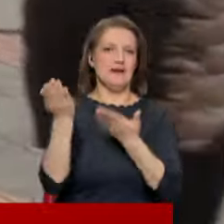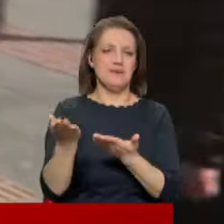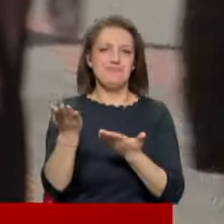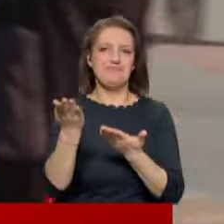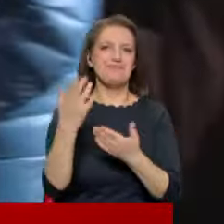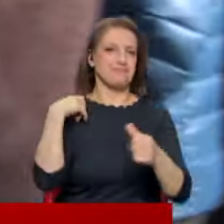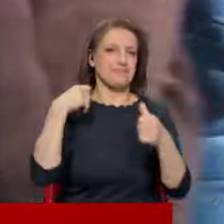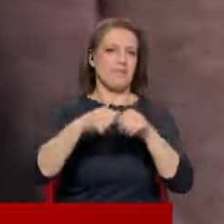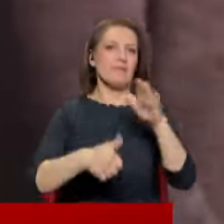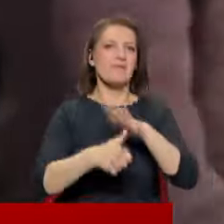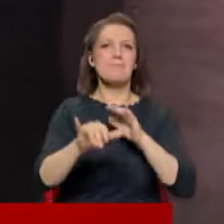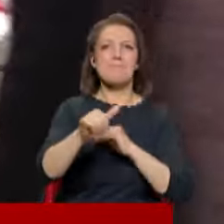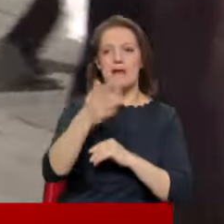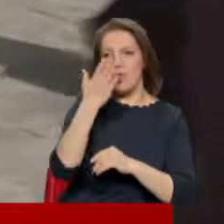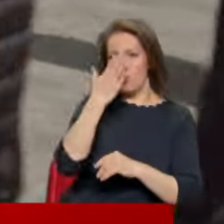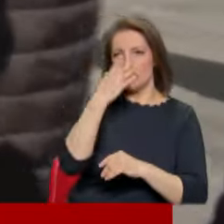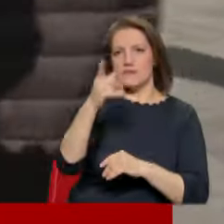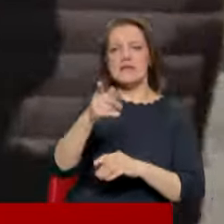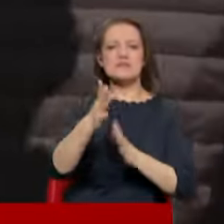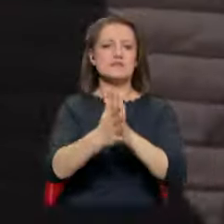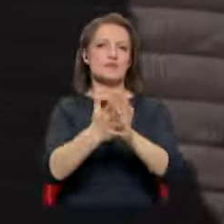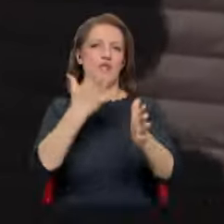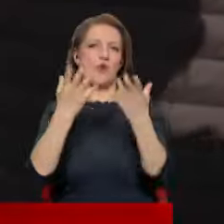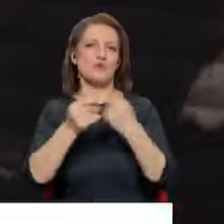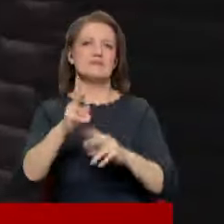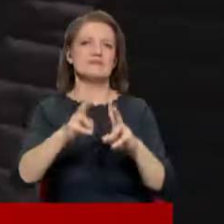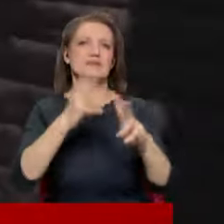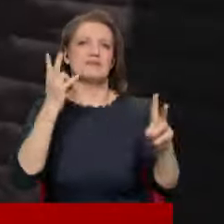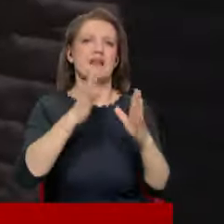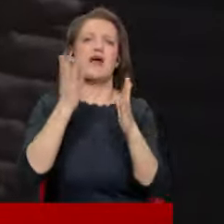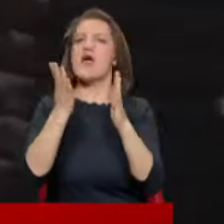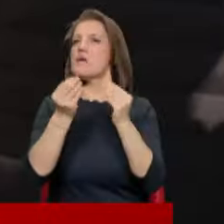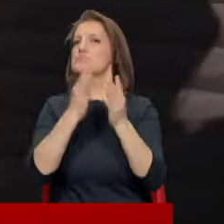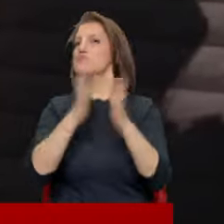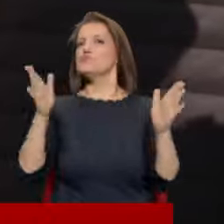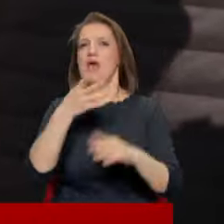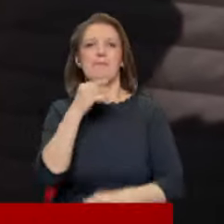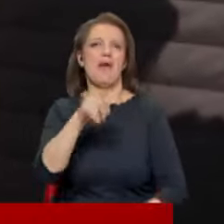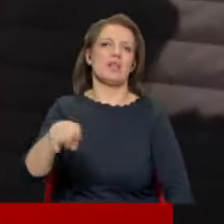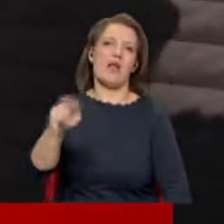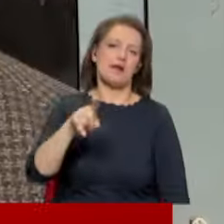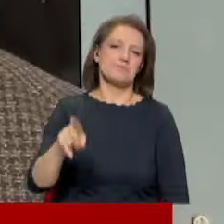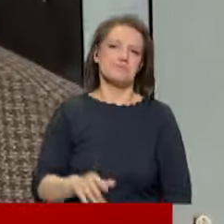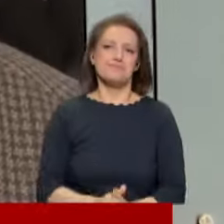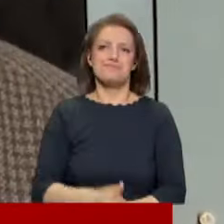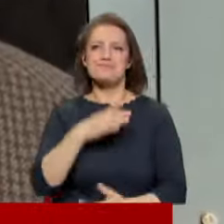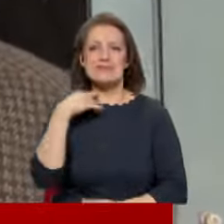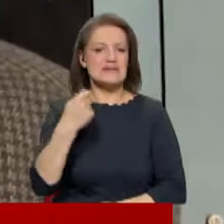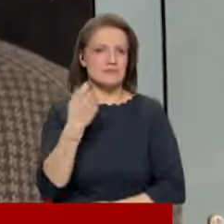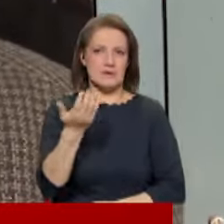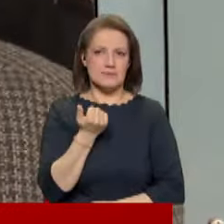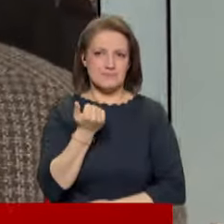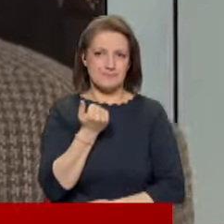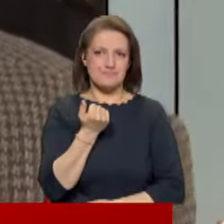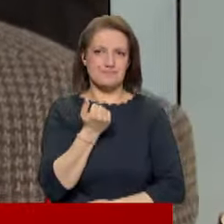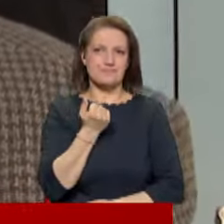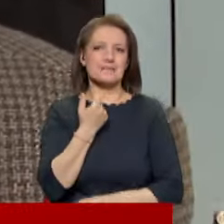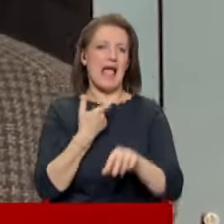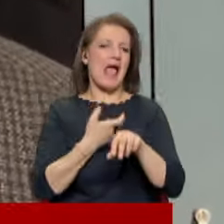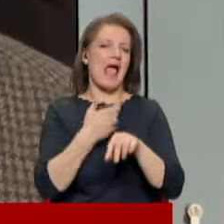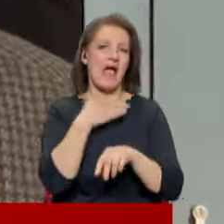Ve yine başkent market önünde de kuyruklar oluştu. Kuyruktakilerin büyük çoğunluğunu da emekliler oluşturuyor. Kıyma aldım, yemekler